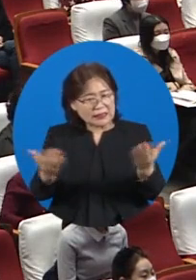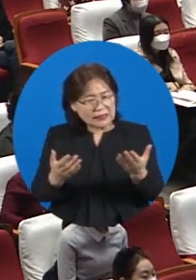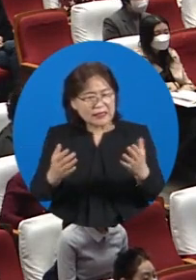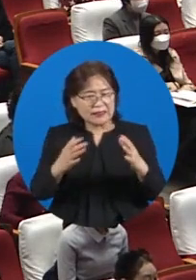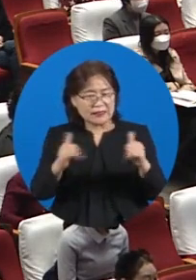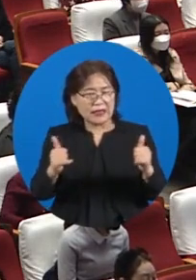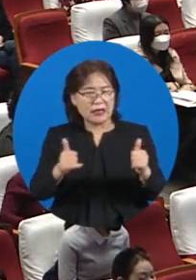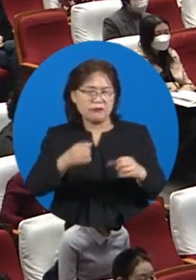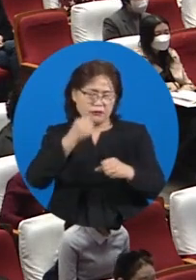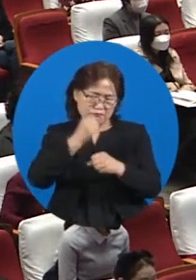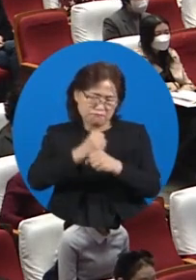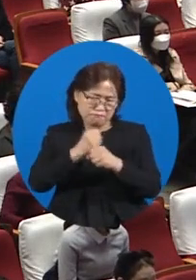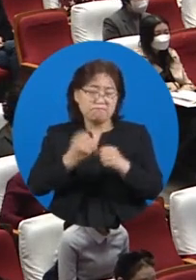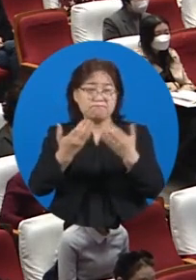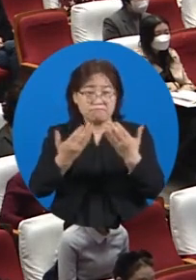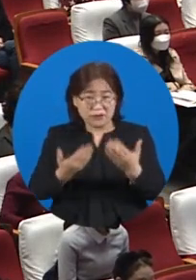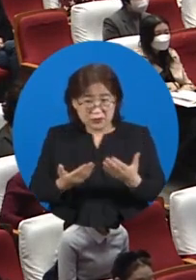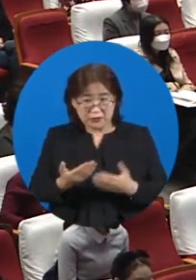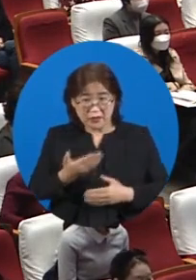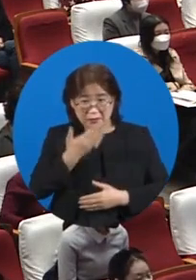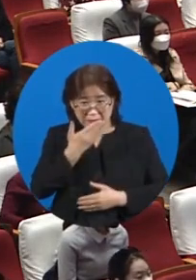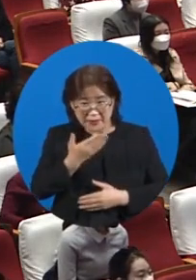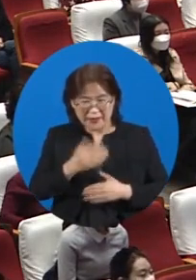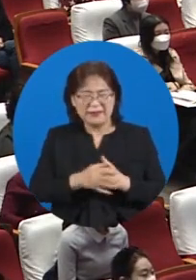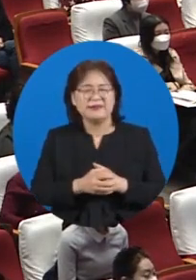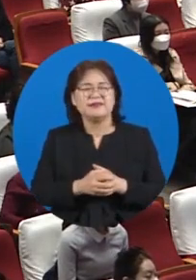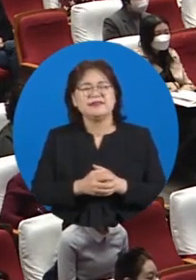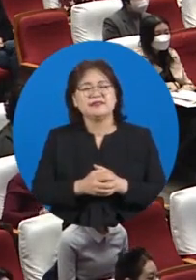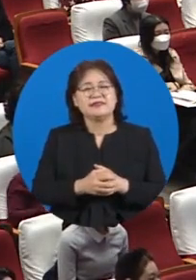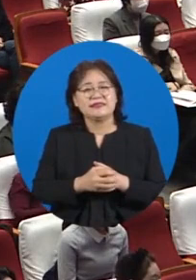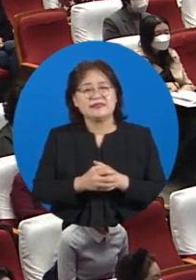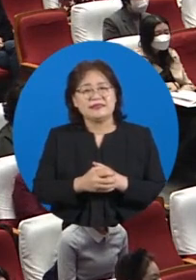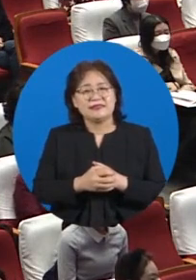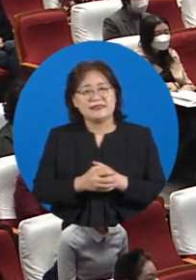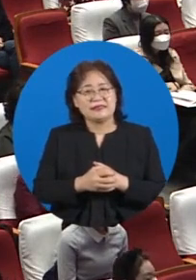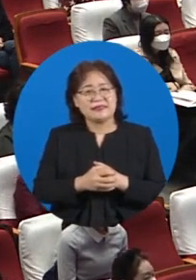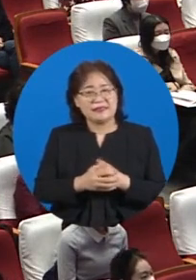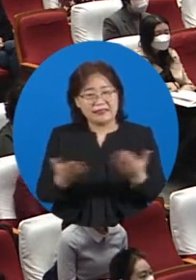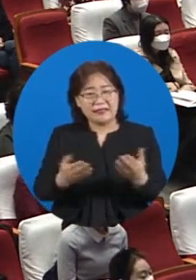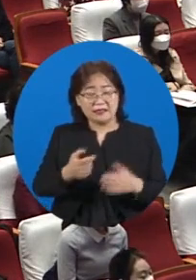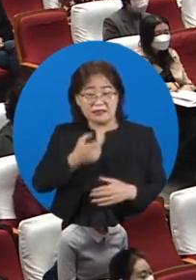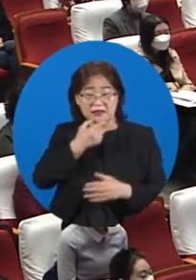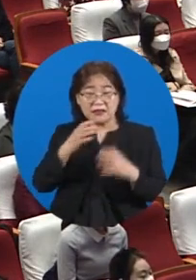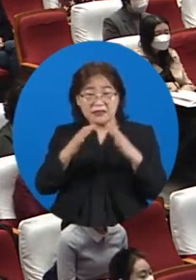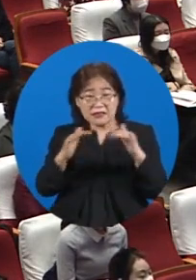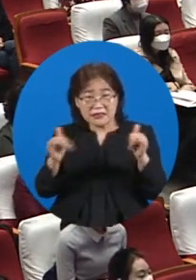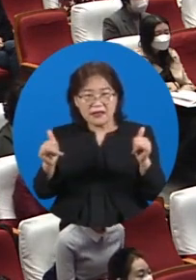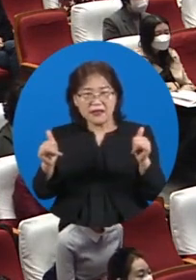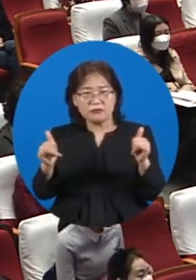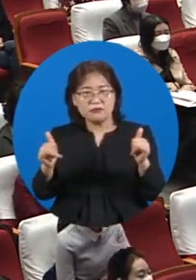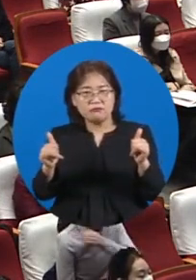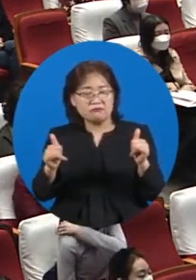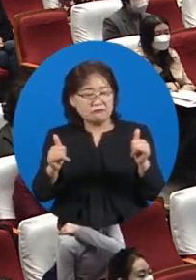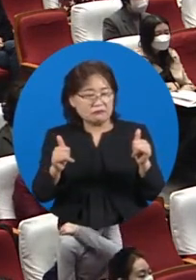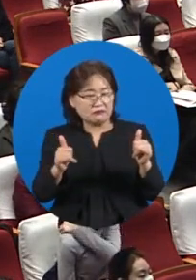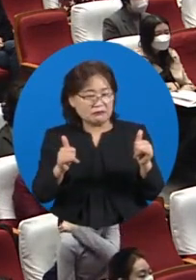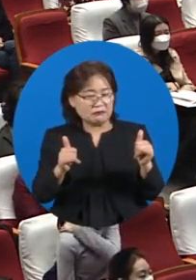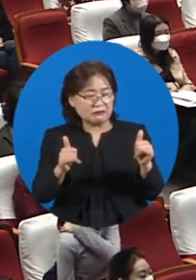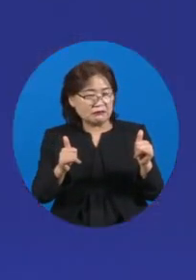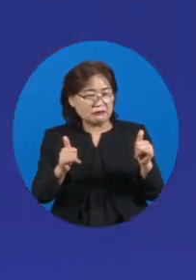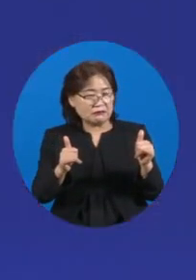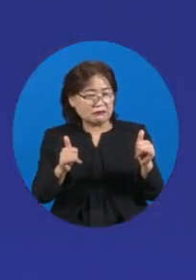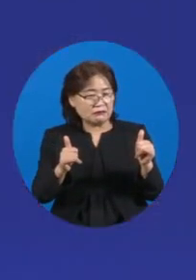지으셨습니다 그러므로 일하기를 싫어하는 사람은 이요 인간이기를